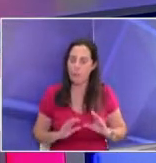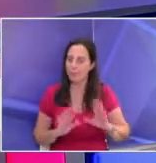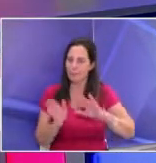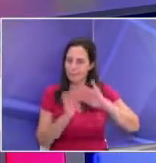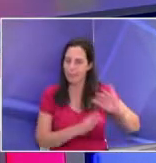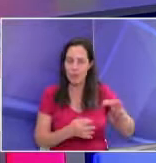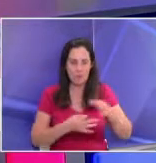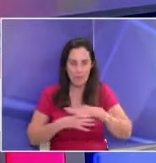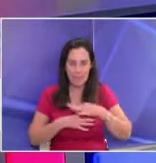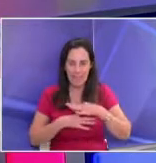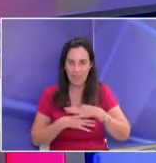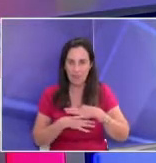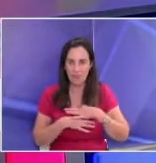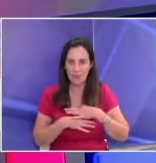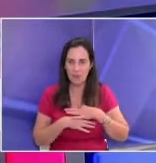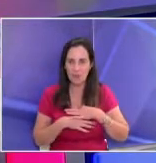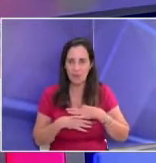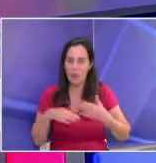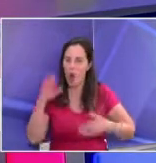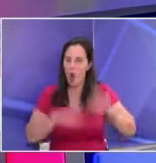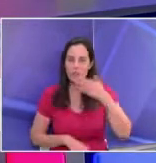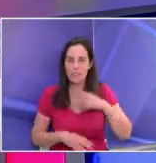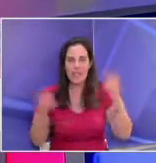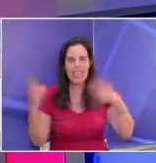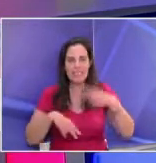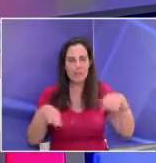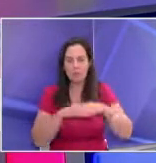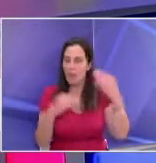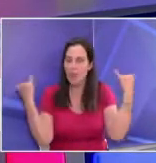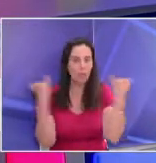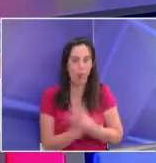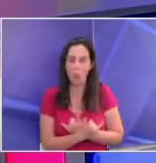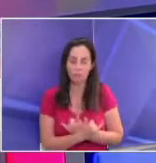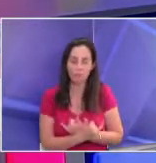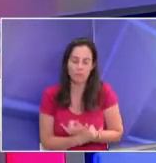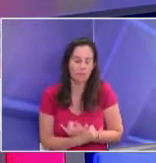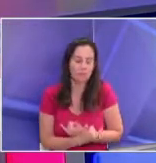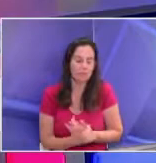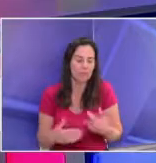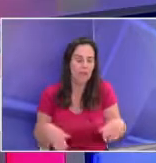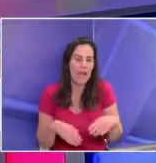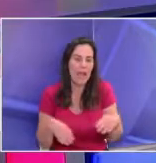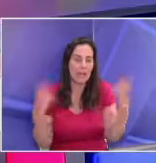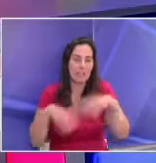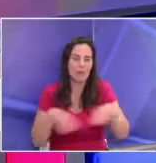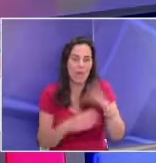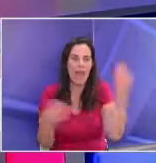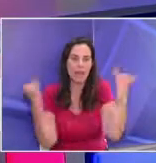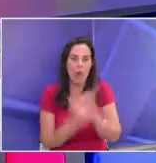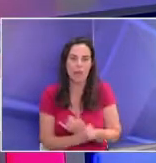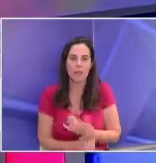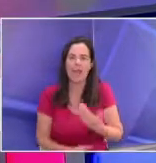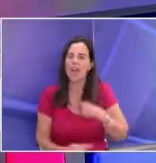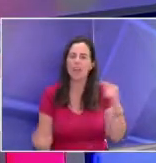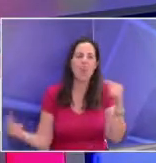תראה, מבחינתנו, מבחינת הרוב הישראלי, הסכם אוסלו הייתה טעות. הסכם אוסלו היה טעות. עכשיו, אני